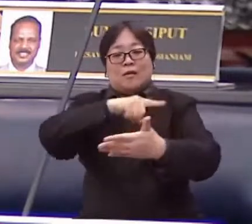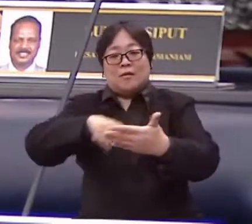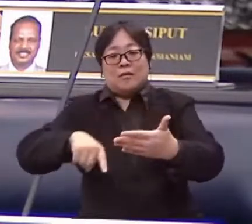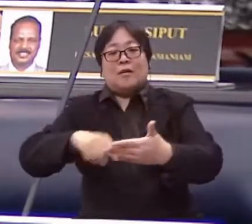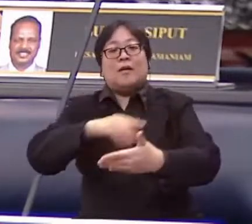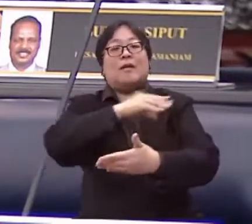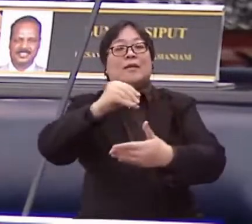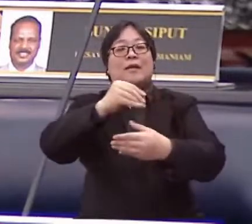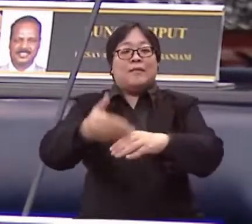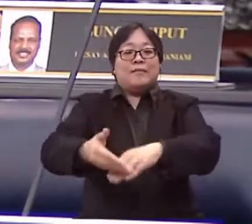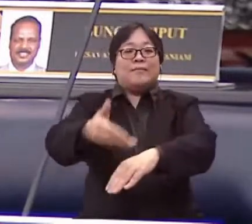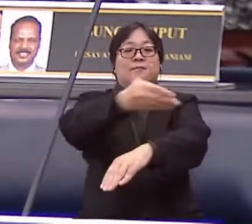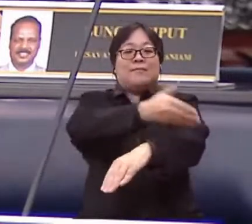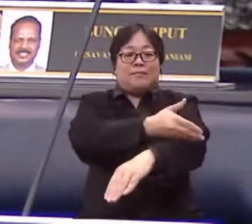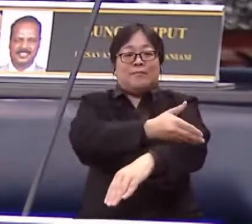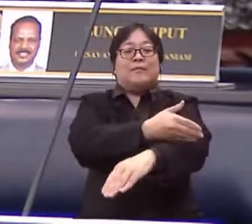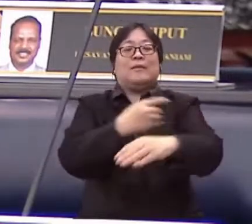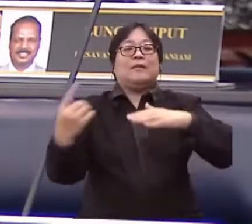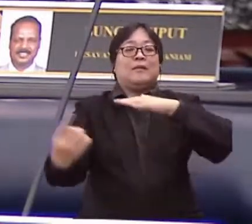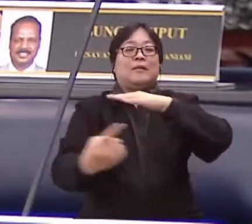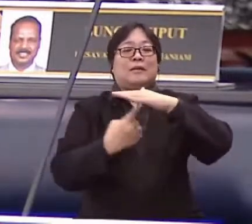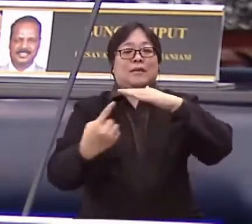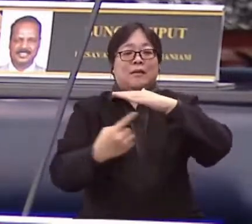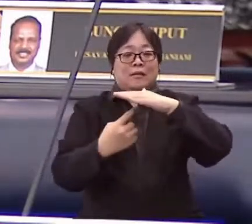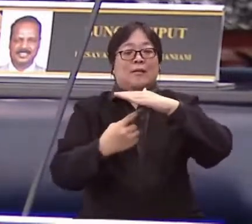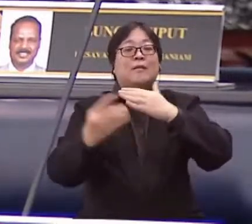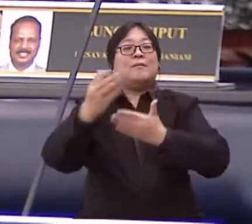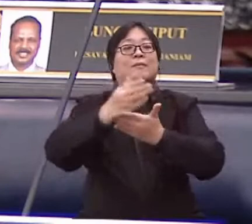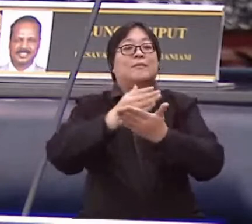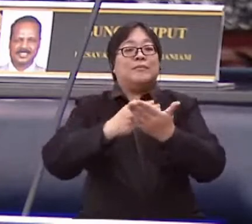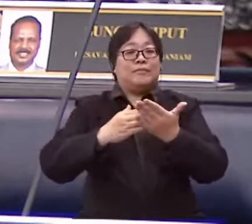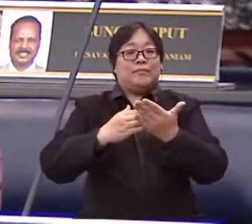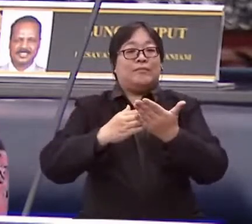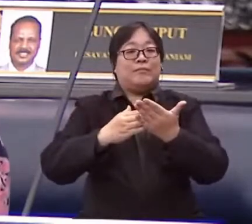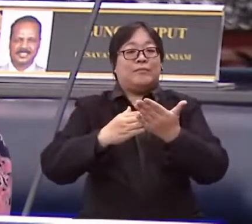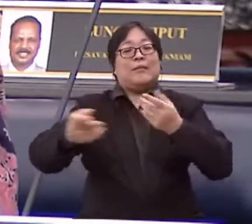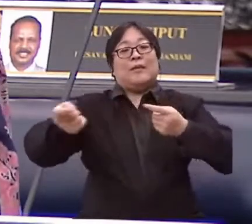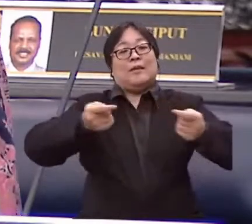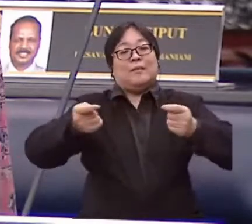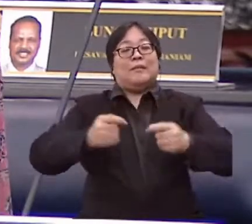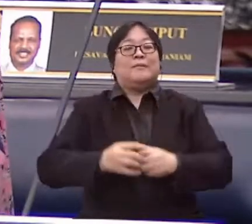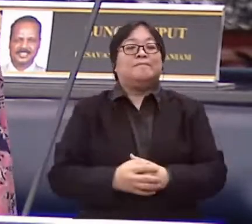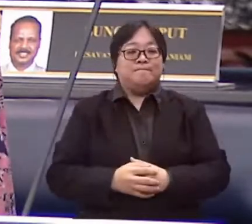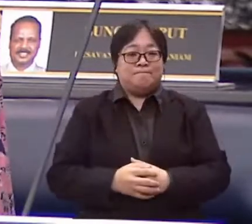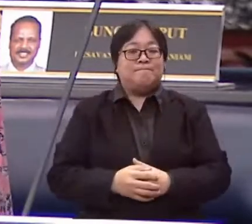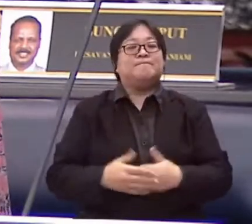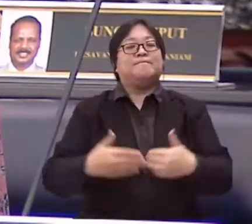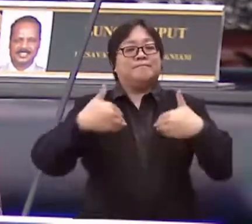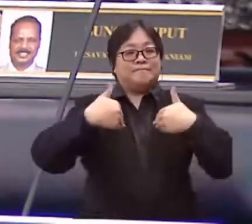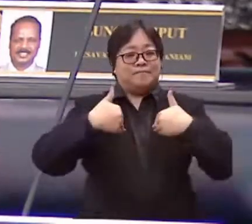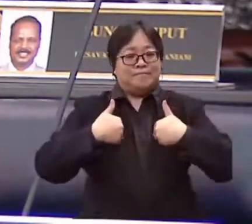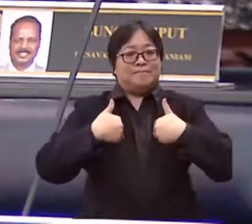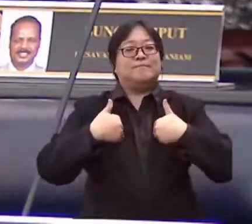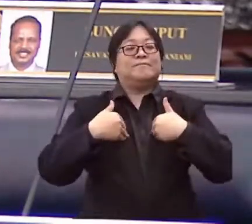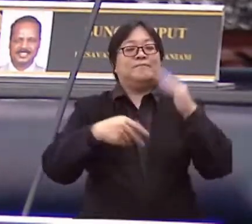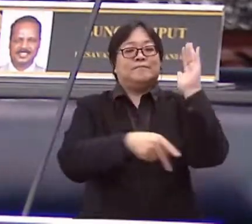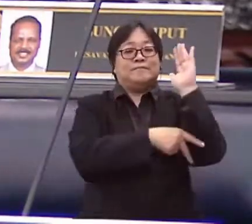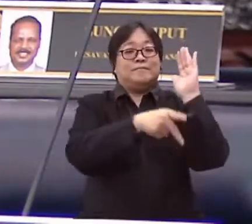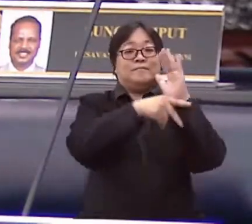menambah baik rasa yang dilaksanakan oleh pihak ada juga